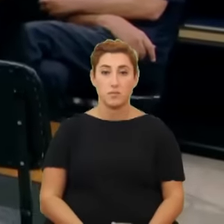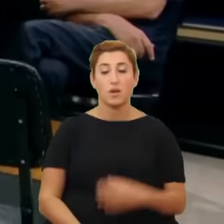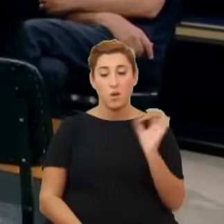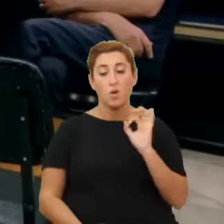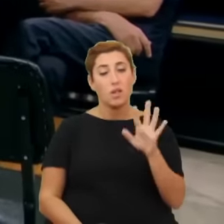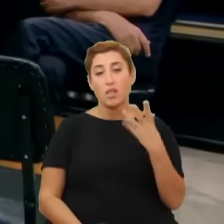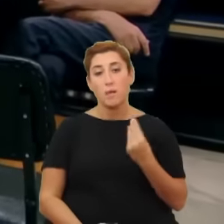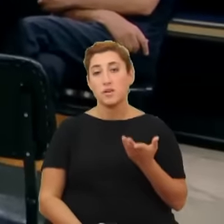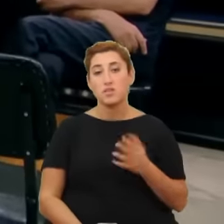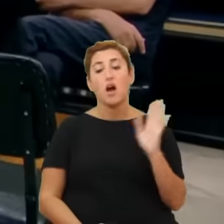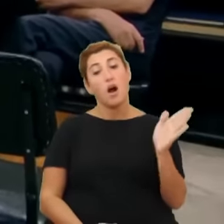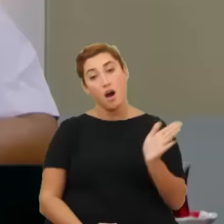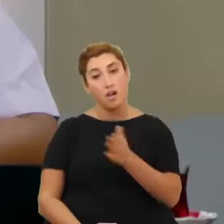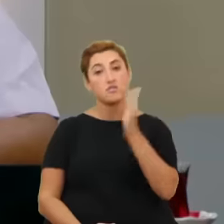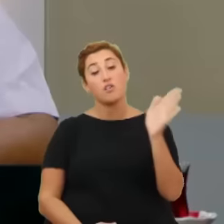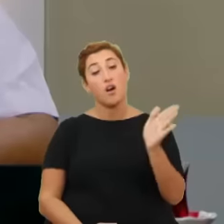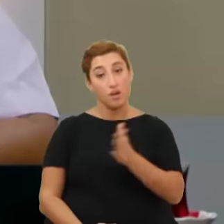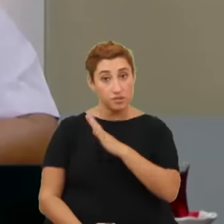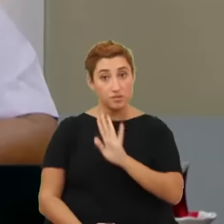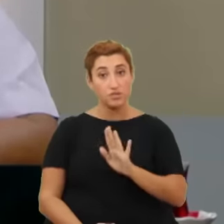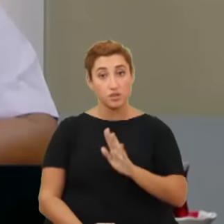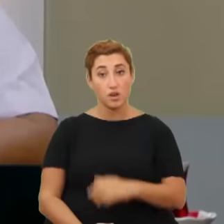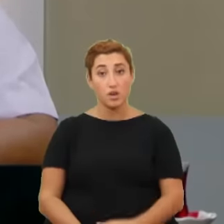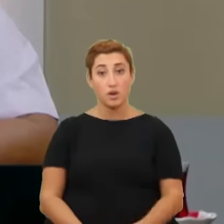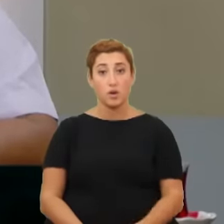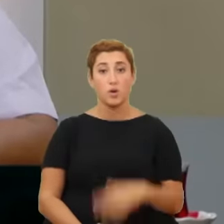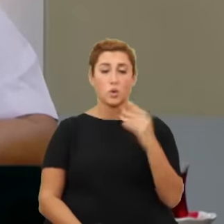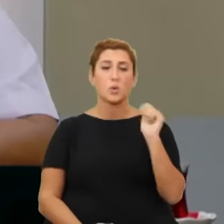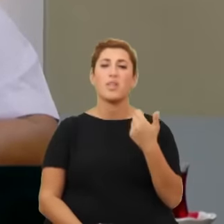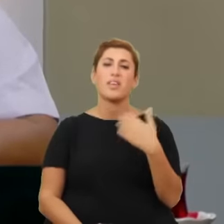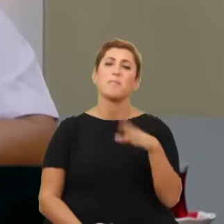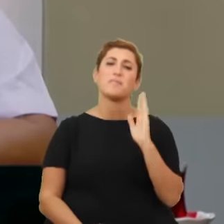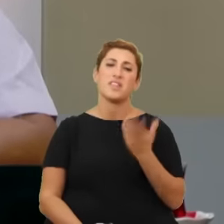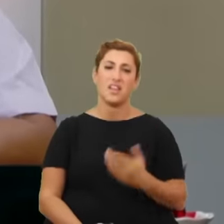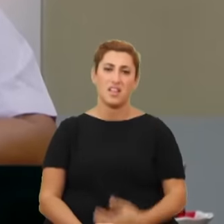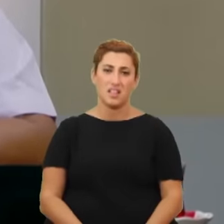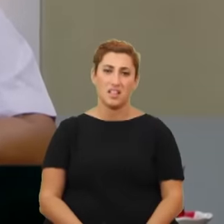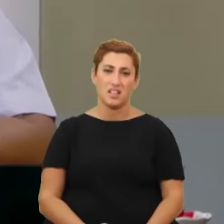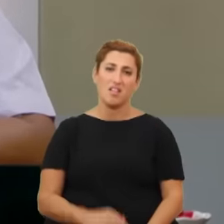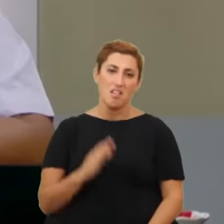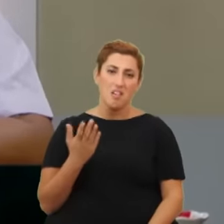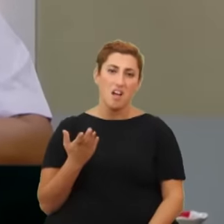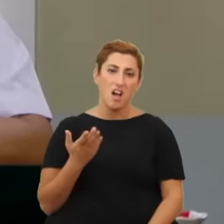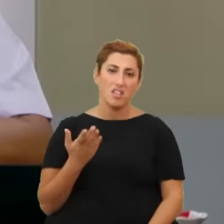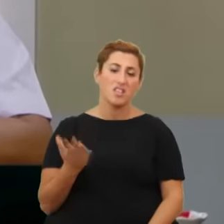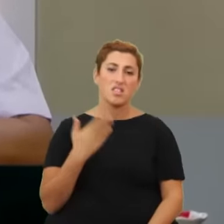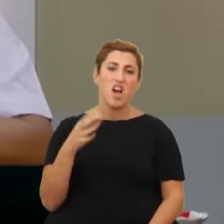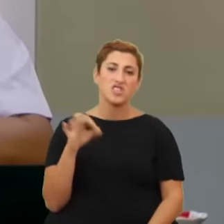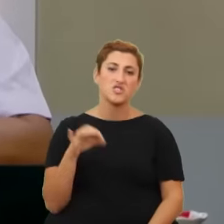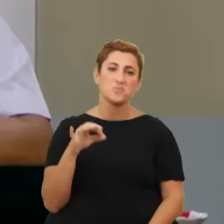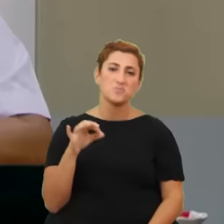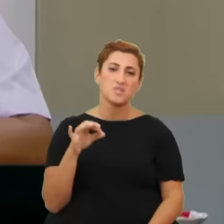Öyle öyle işte, ne yapacağız? Ya ayrıca çok da önemli değil. Yani daha